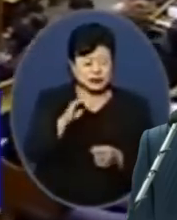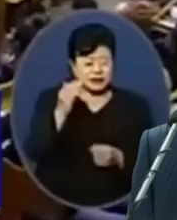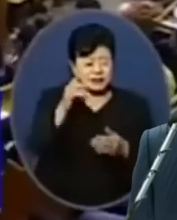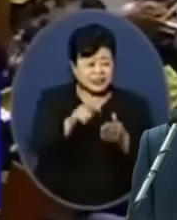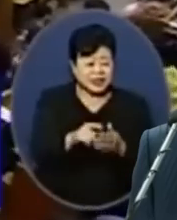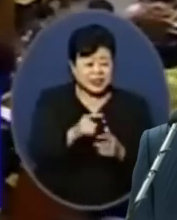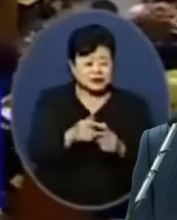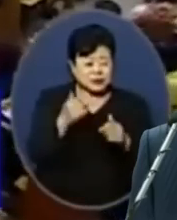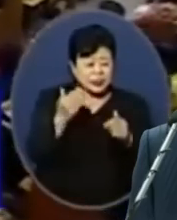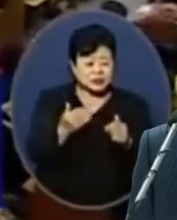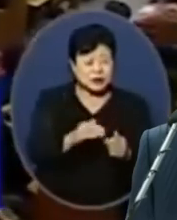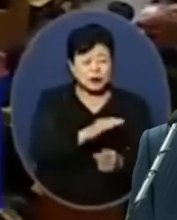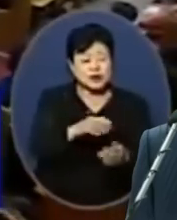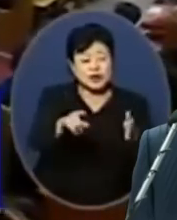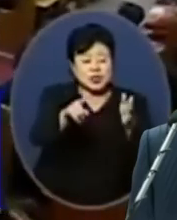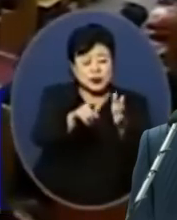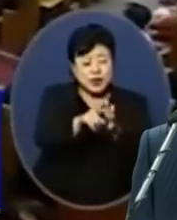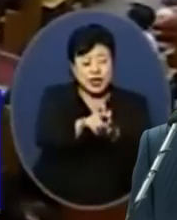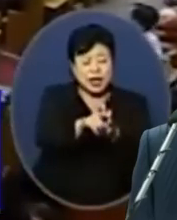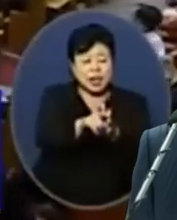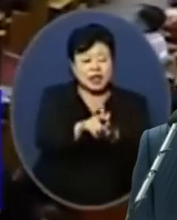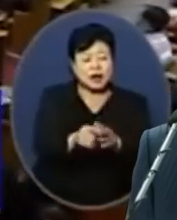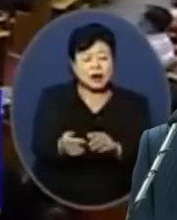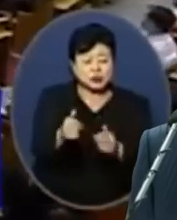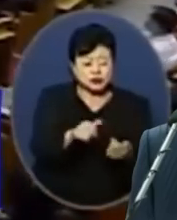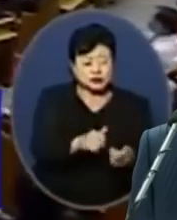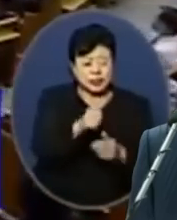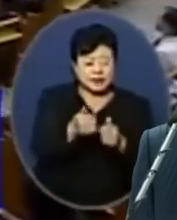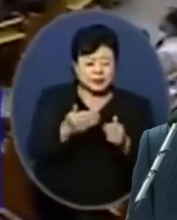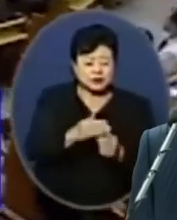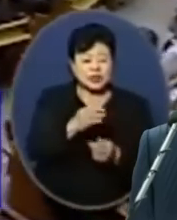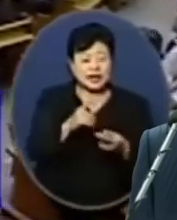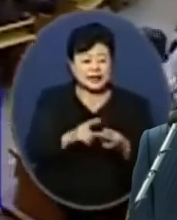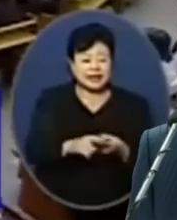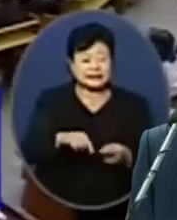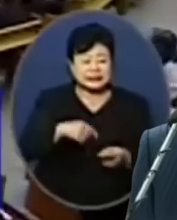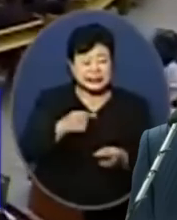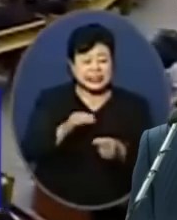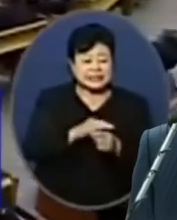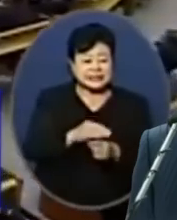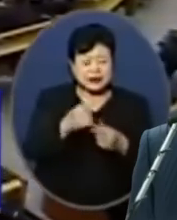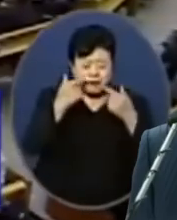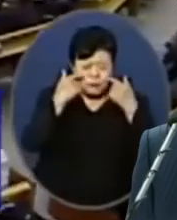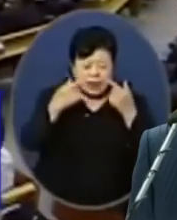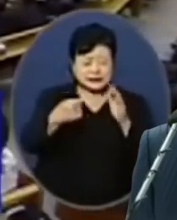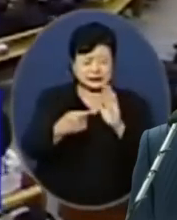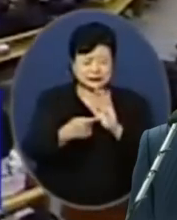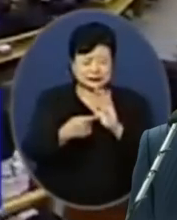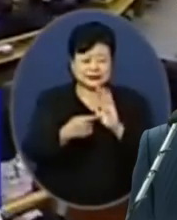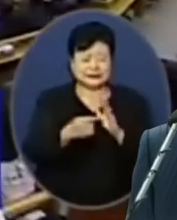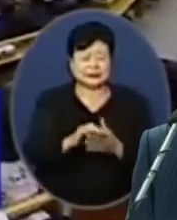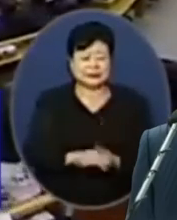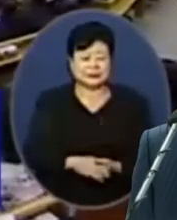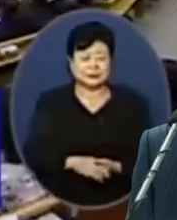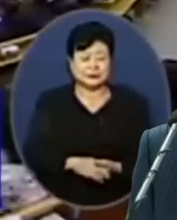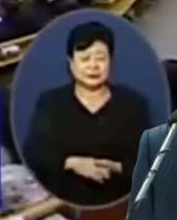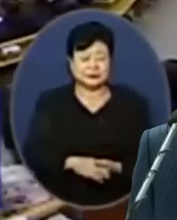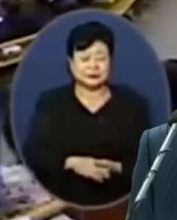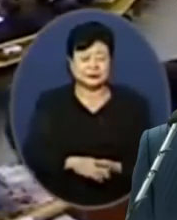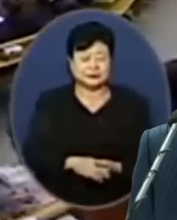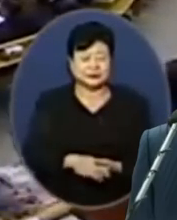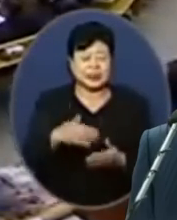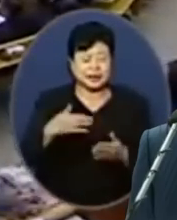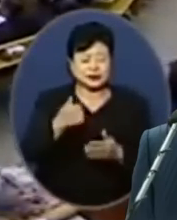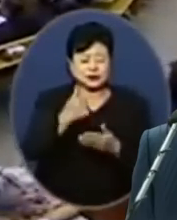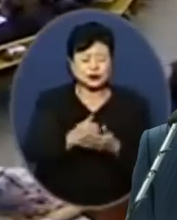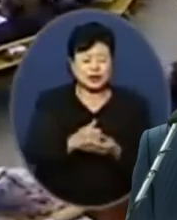때 그리스도께서 우리를 위하여 죽으심으로 하나님께서 우리에 대한 자기의 사랑을 확증하였느니라.